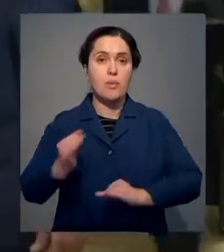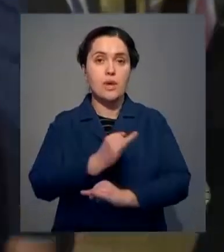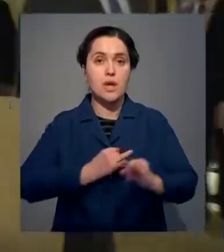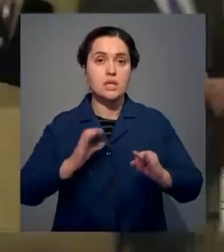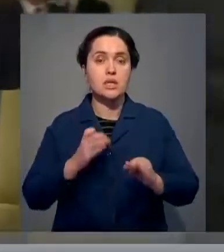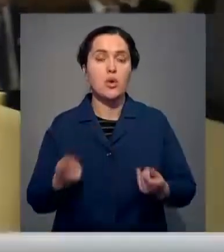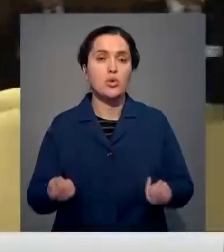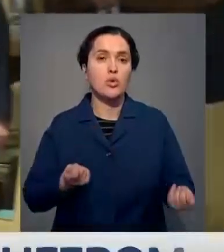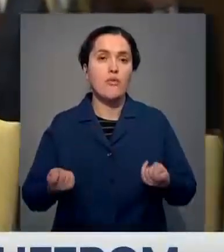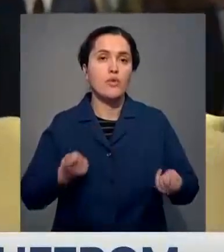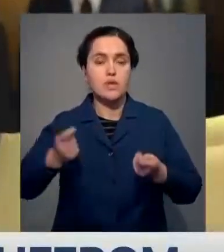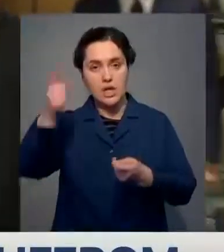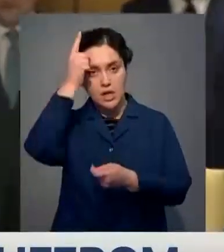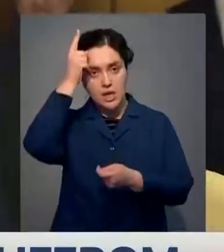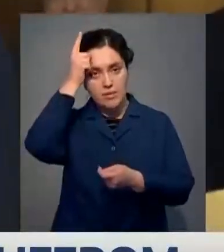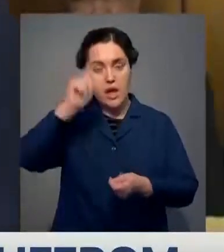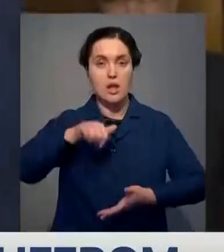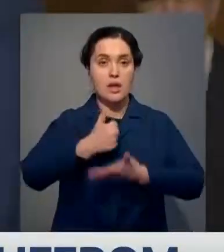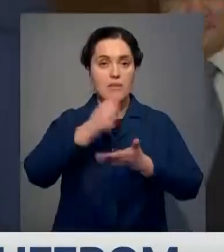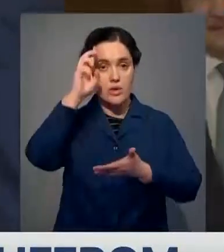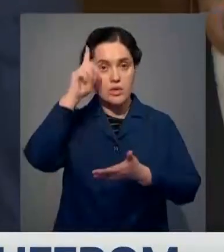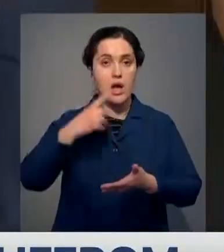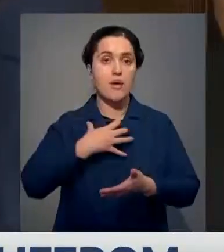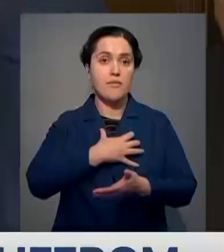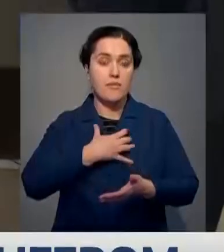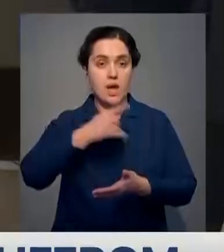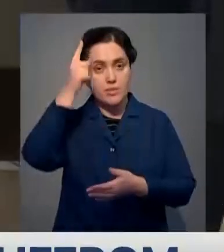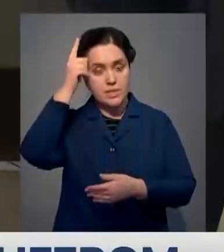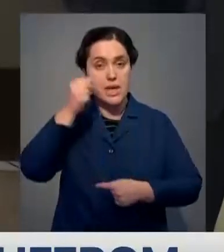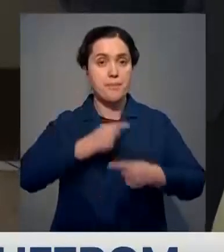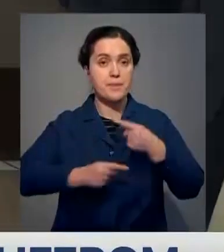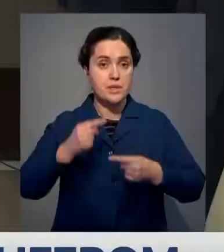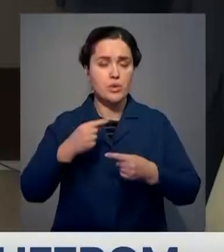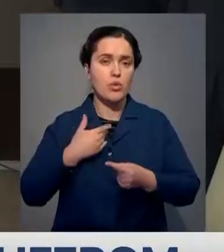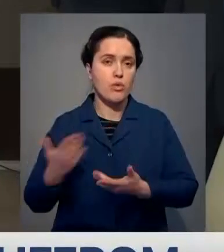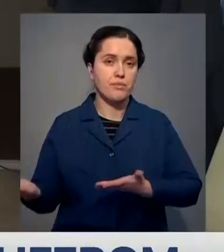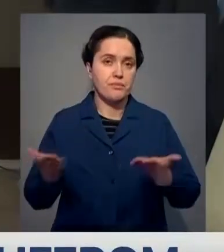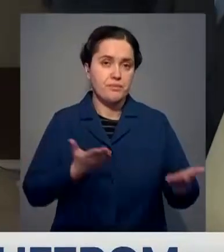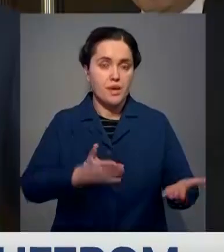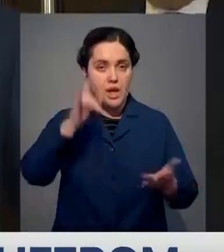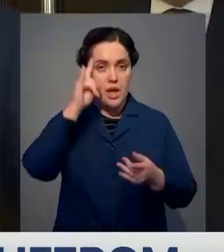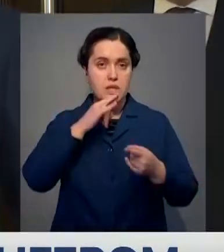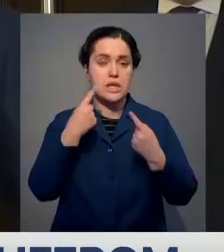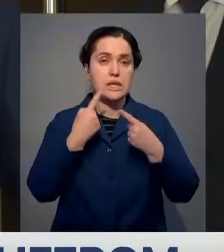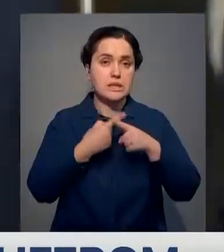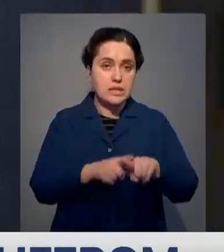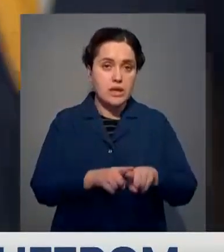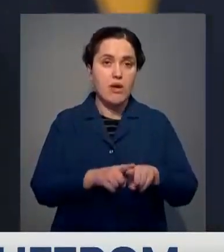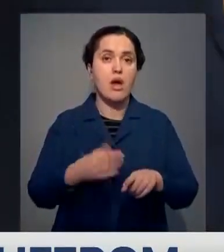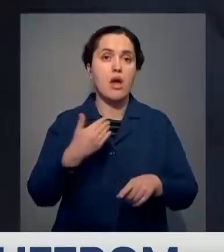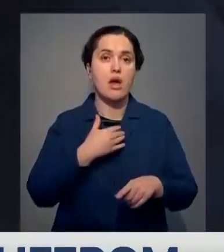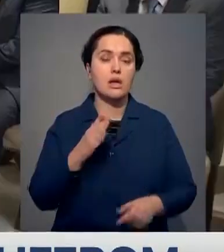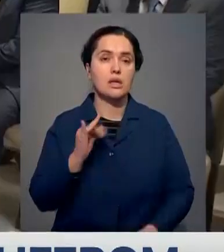переговоров с руководством Германии. В частности, президент отметил значимость привлечения немецкого бизнеса, технологий, инвестиций на казахстанский